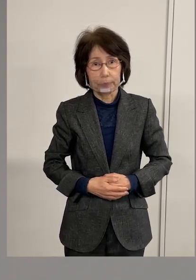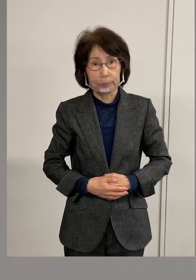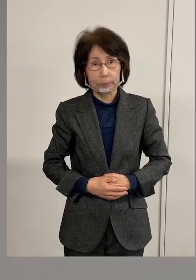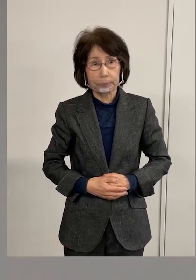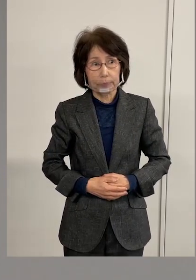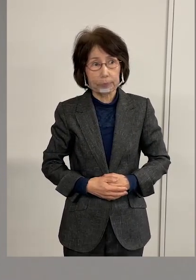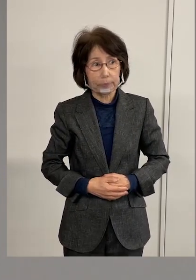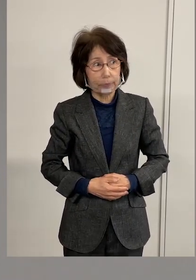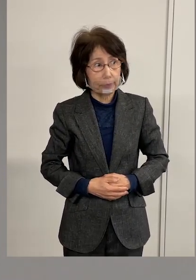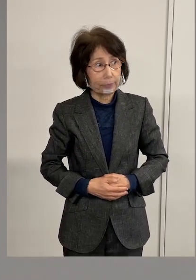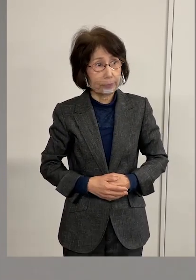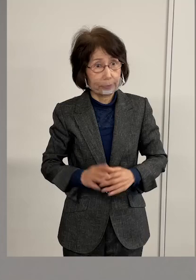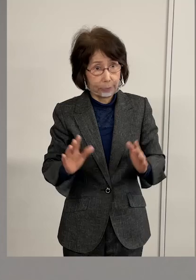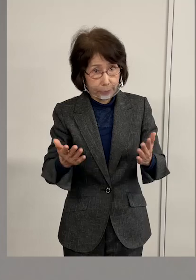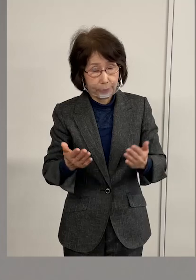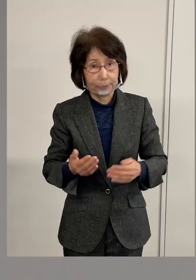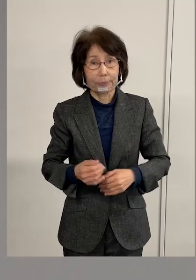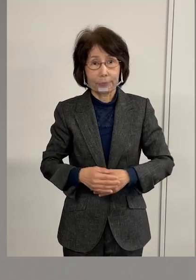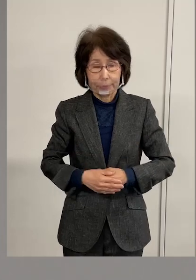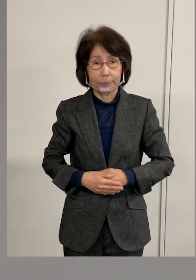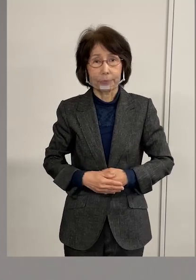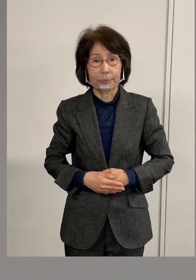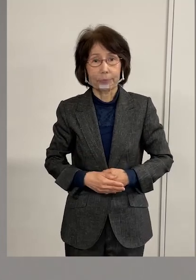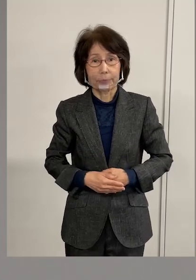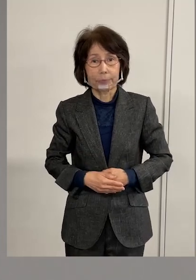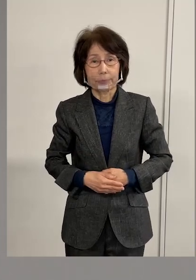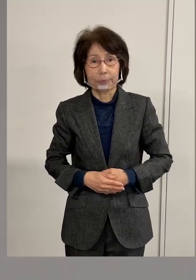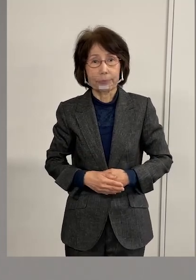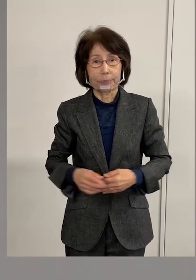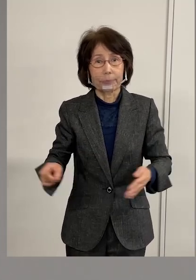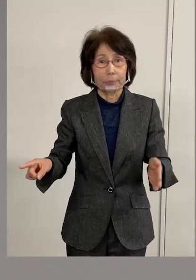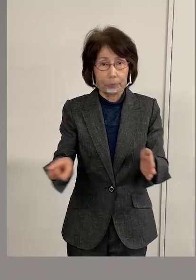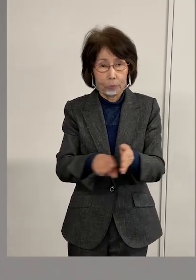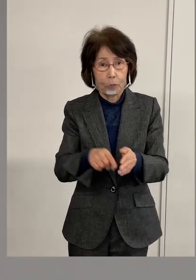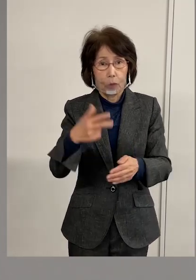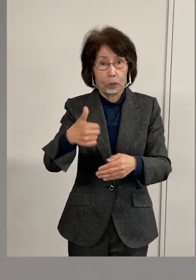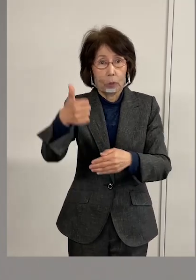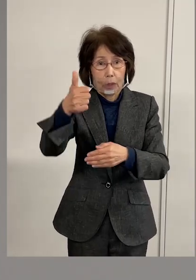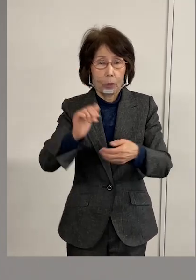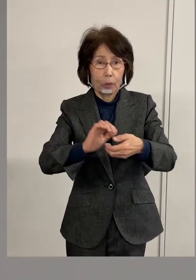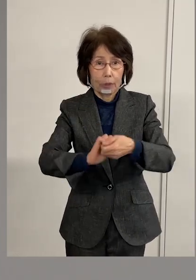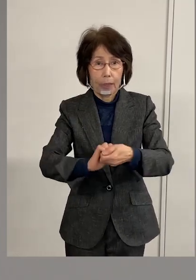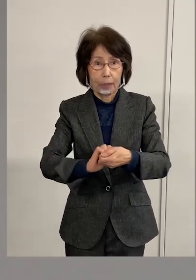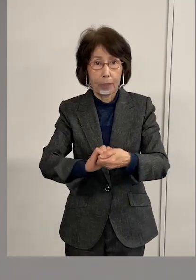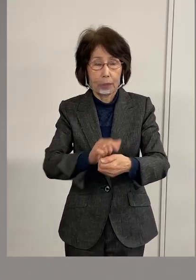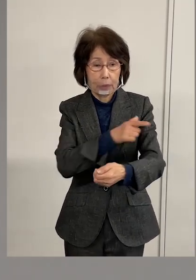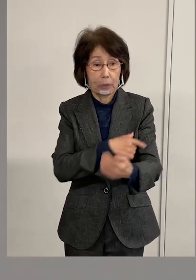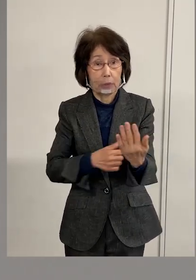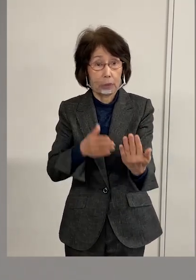よろしいでしょうか。はい、それではこれで市長定例記者会見の方を終